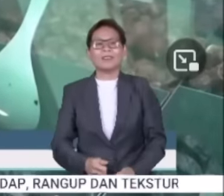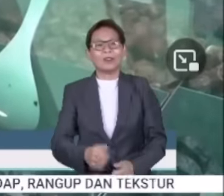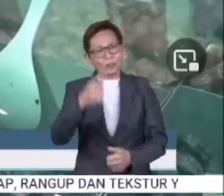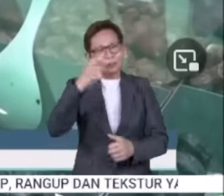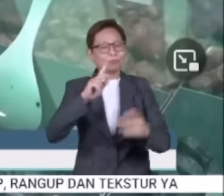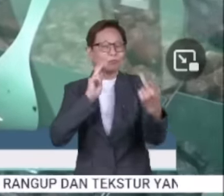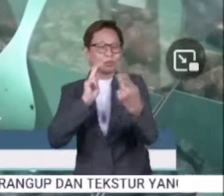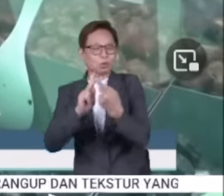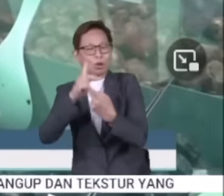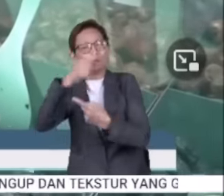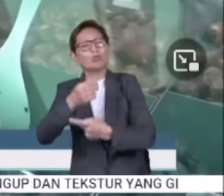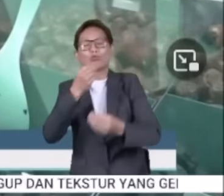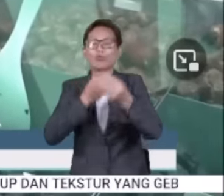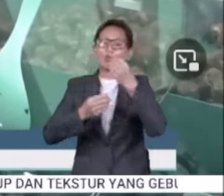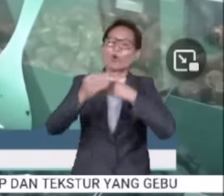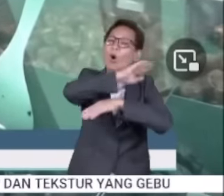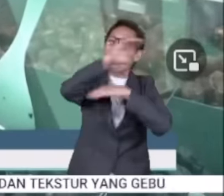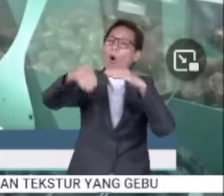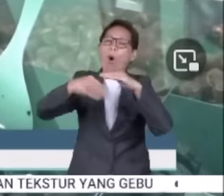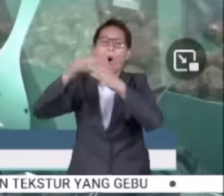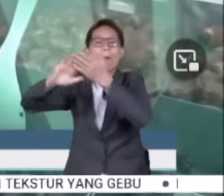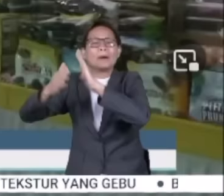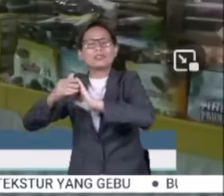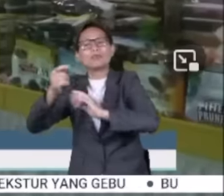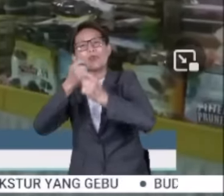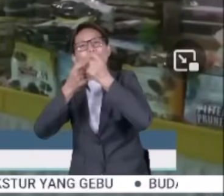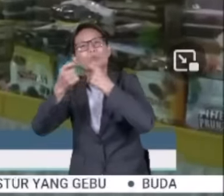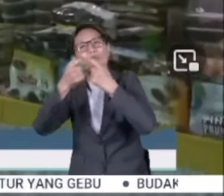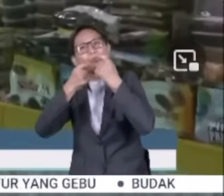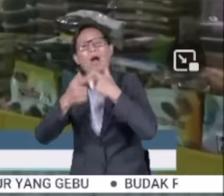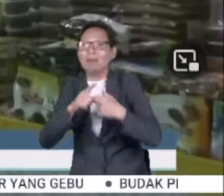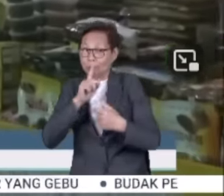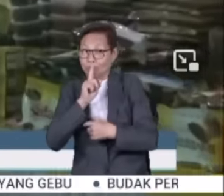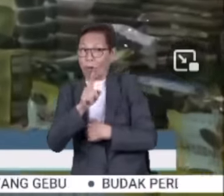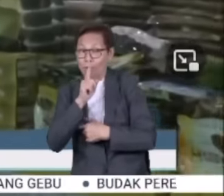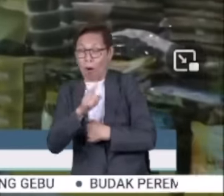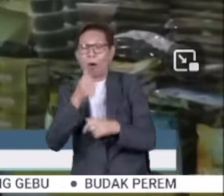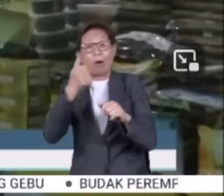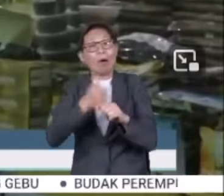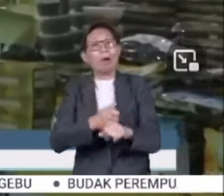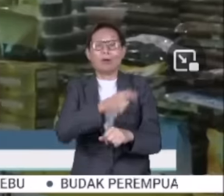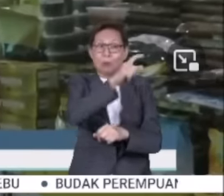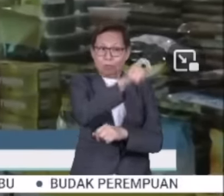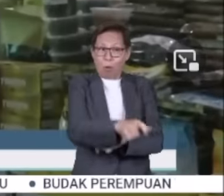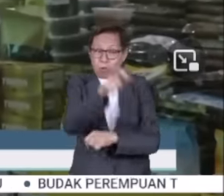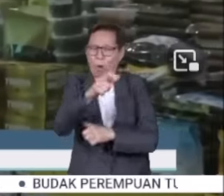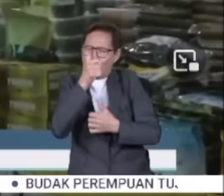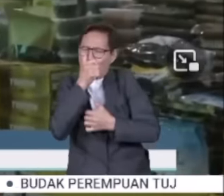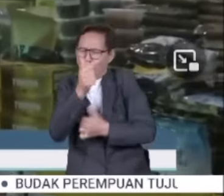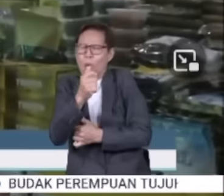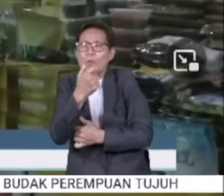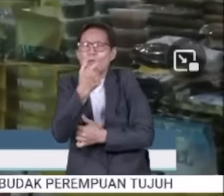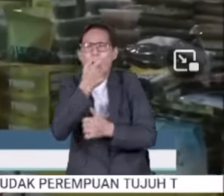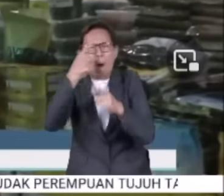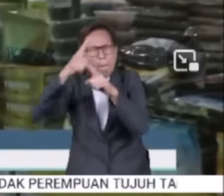untuk dinikmati seluruh lapisan masyarakat. Sudah tentu, setiap orang mempunyai kegemaran kurma berbeza dan